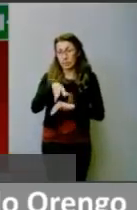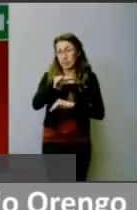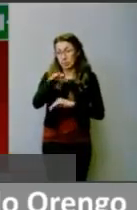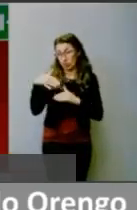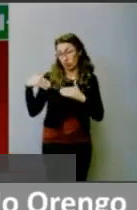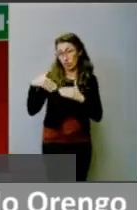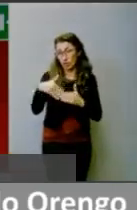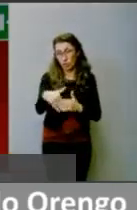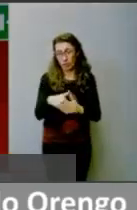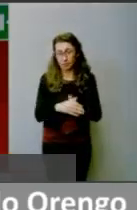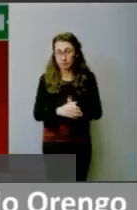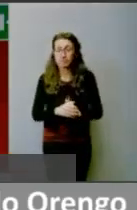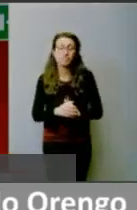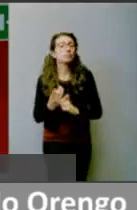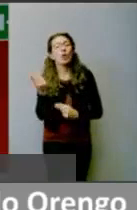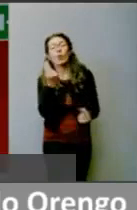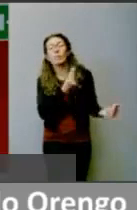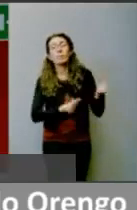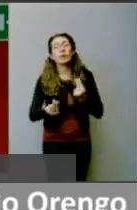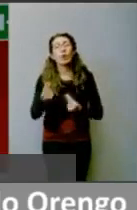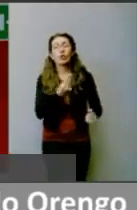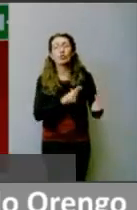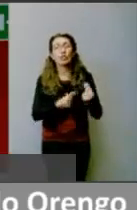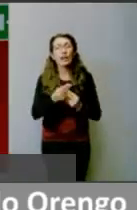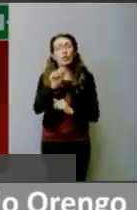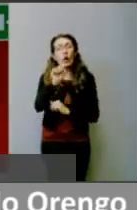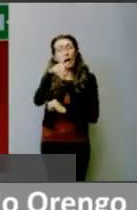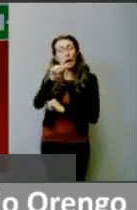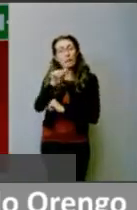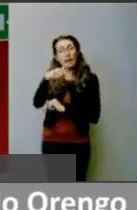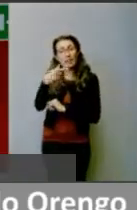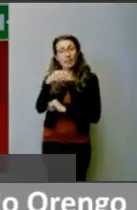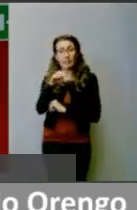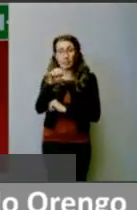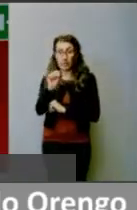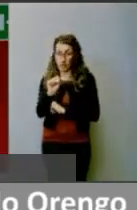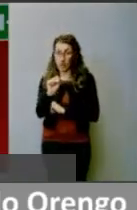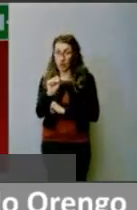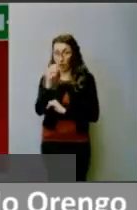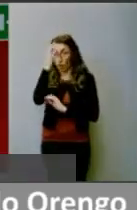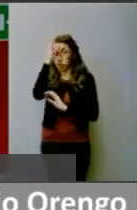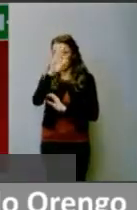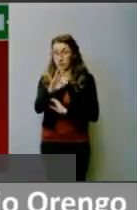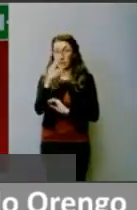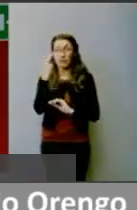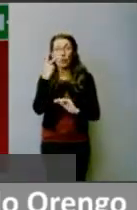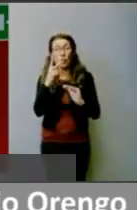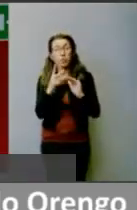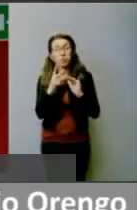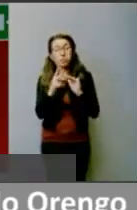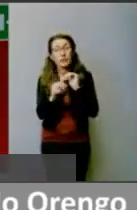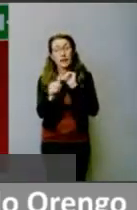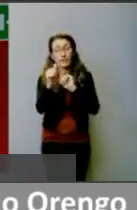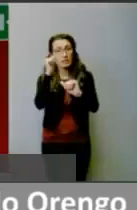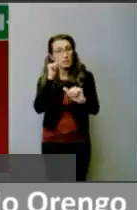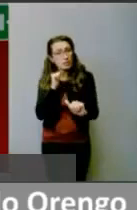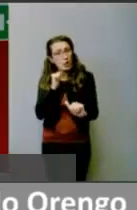Partecipa al progetto Amantea del Comune per la prevenzione dei maltrattamenti dei